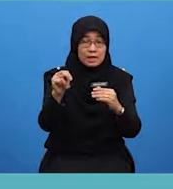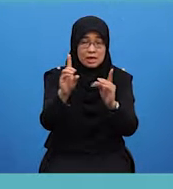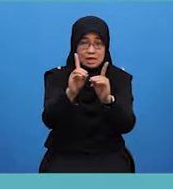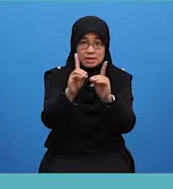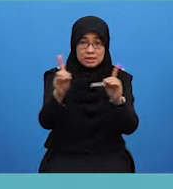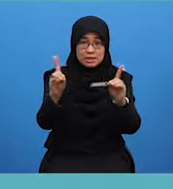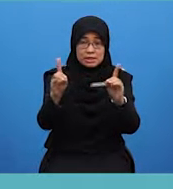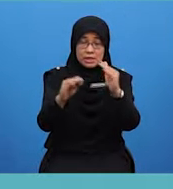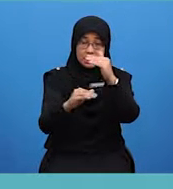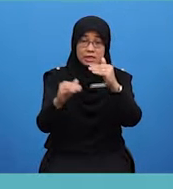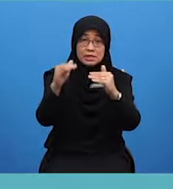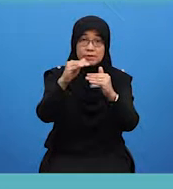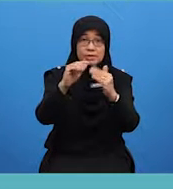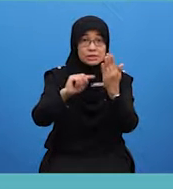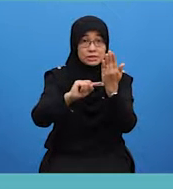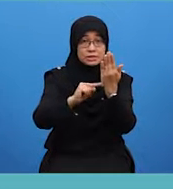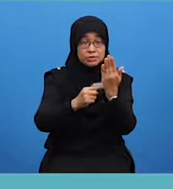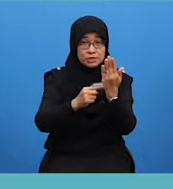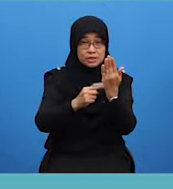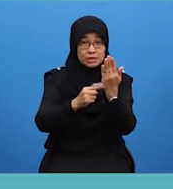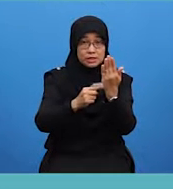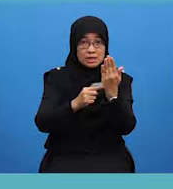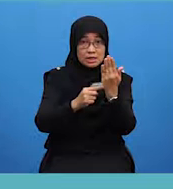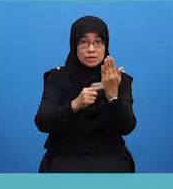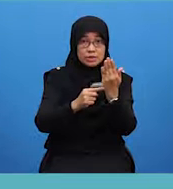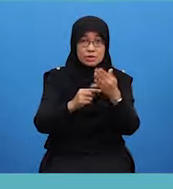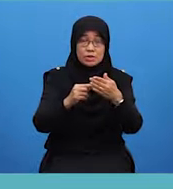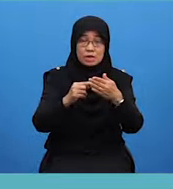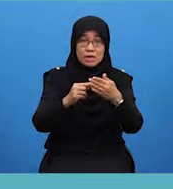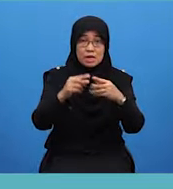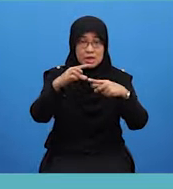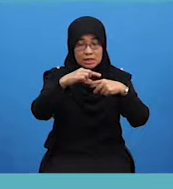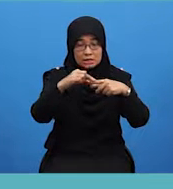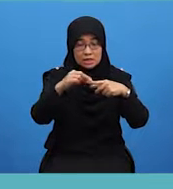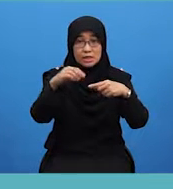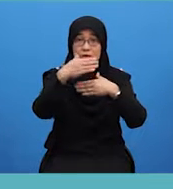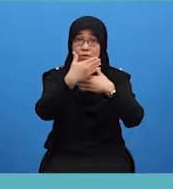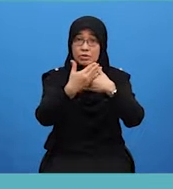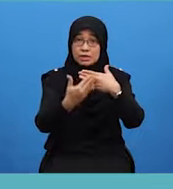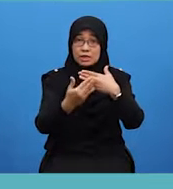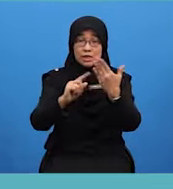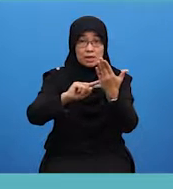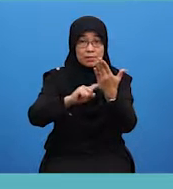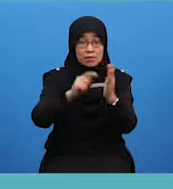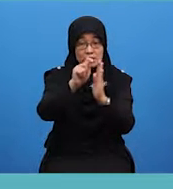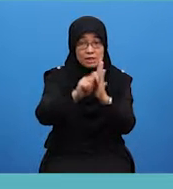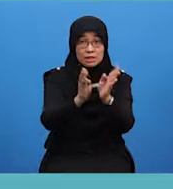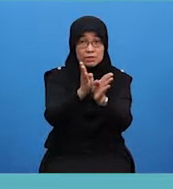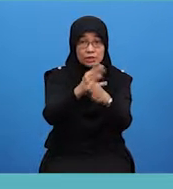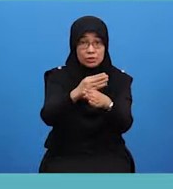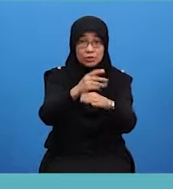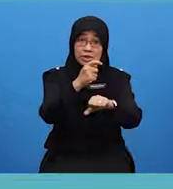menebal dengan membentuk salur darah yang baru. Tempoh untuk fasa dua ialah hari ke-6 hingga hari